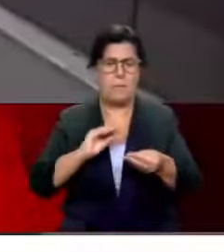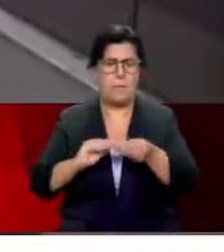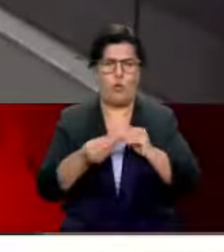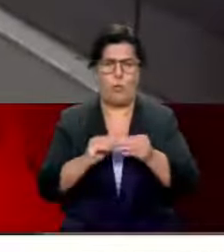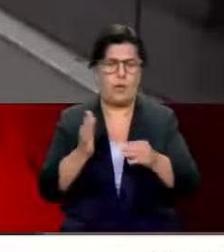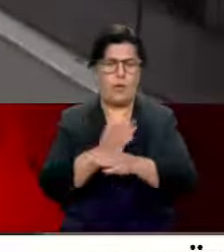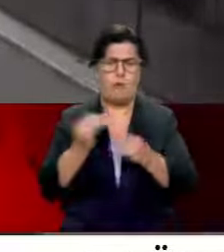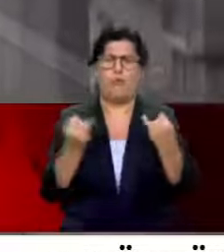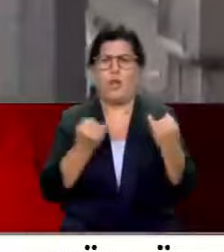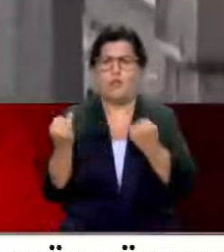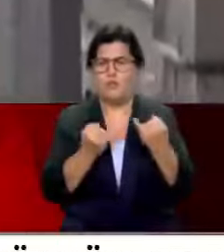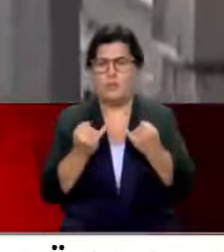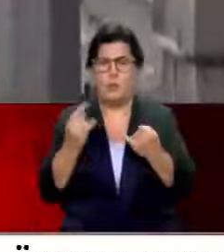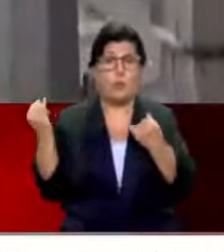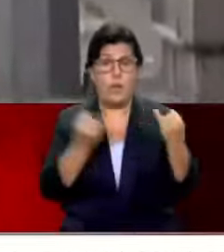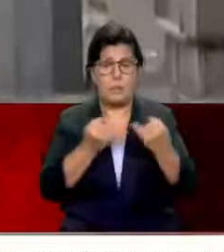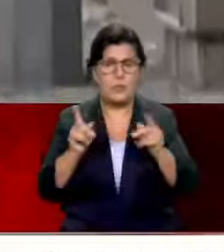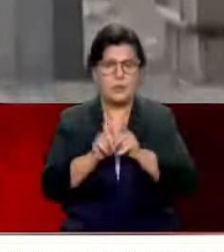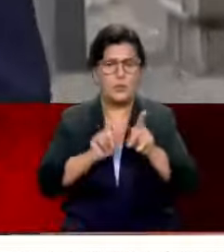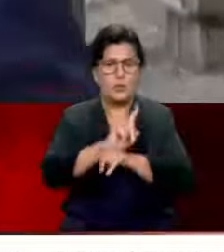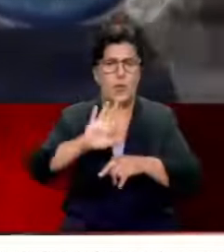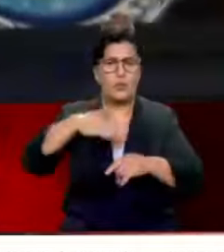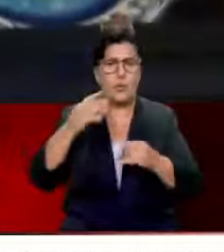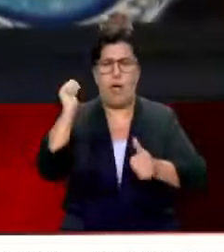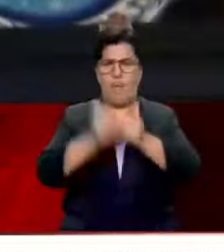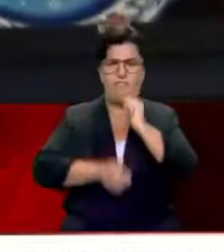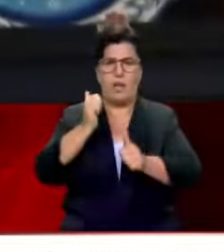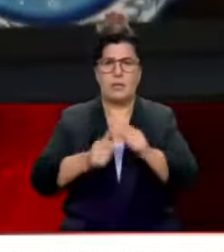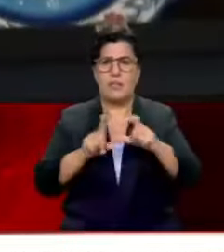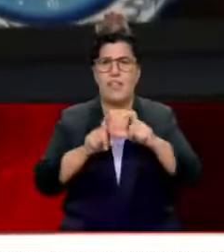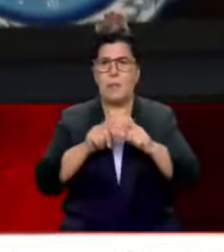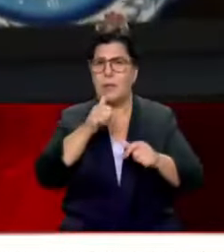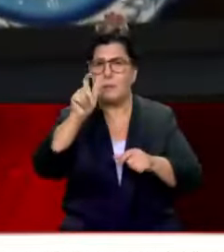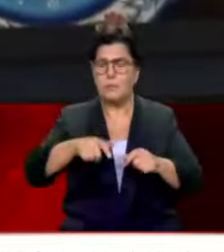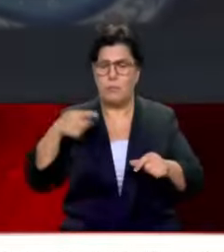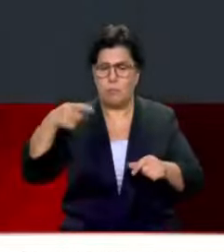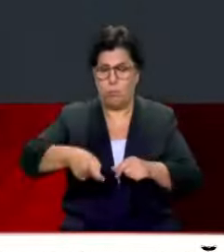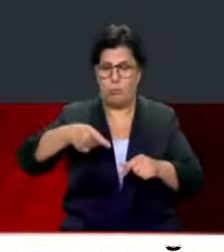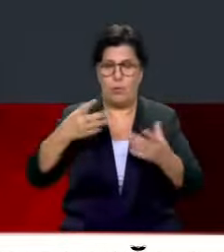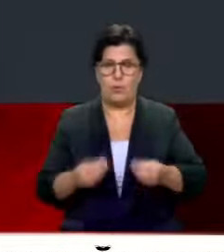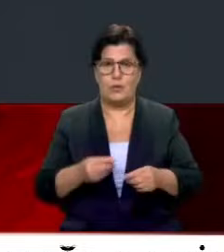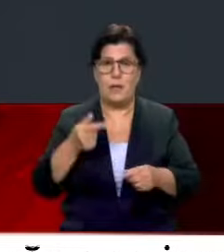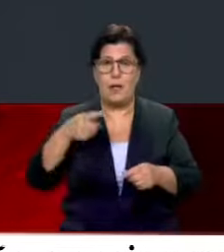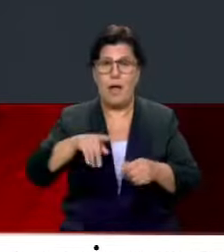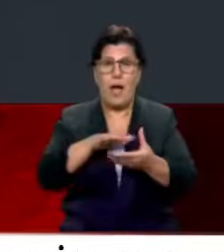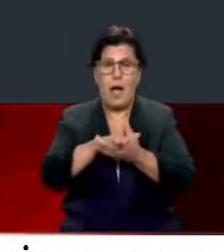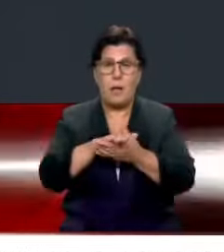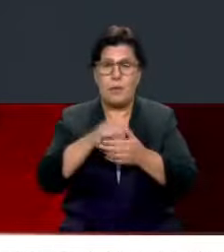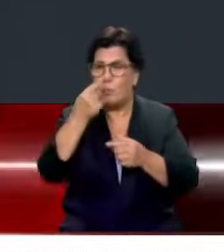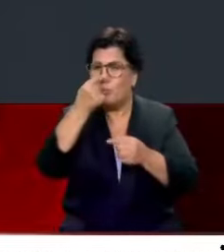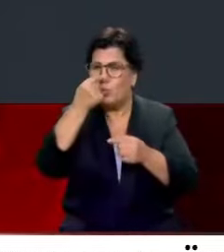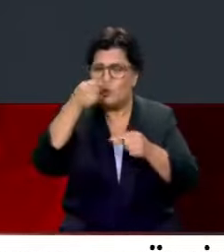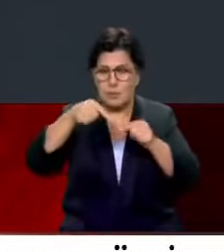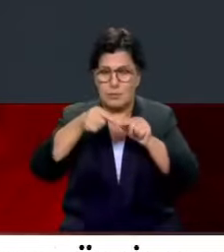meselesi nedeniyle tartıştı o tartışma kısa sürede kavgaya döndü ve demir aş kurşunların Hedef oldu mermi ayakkabısının burun